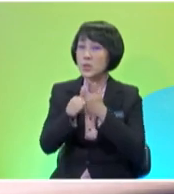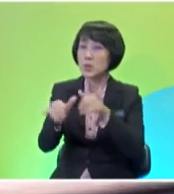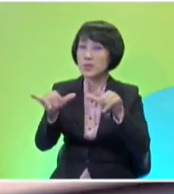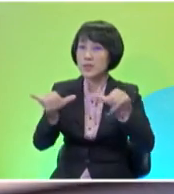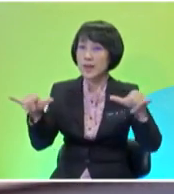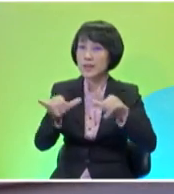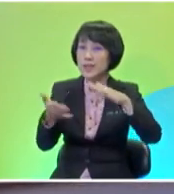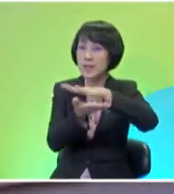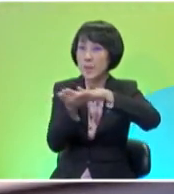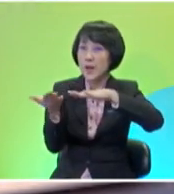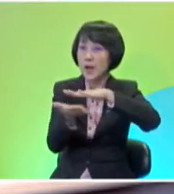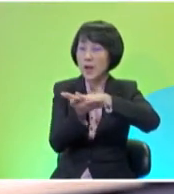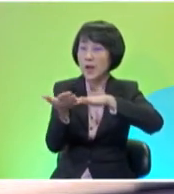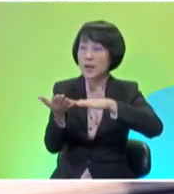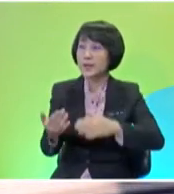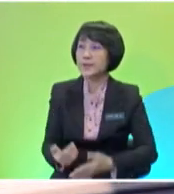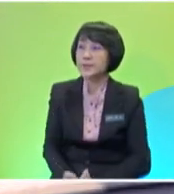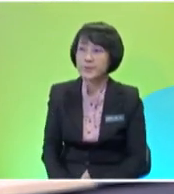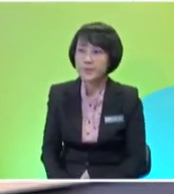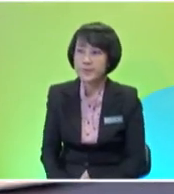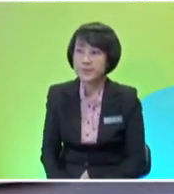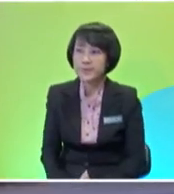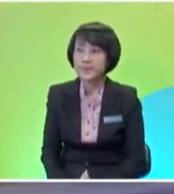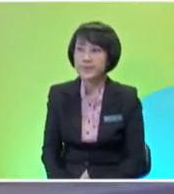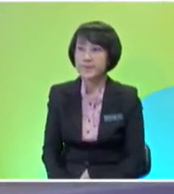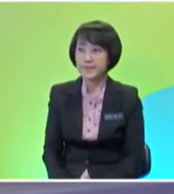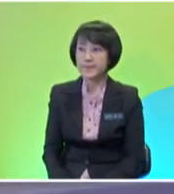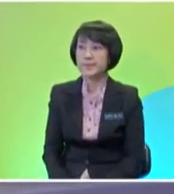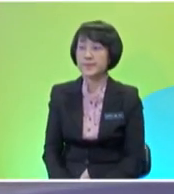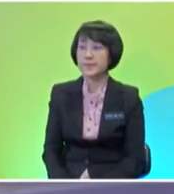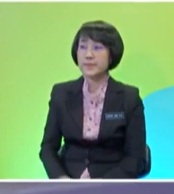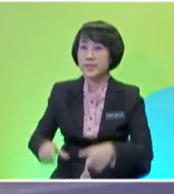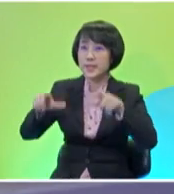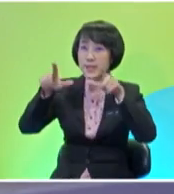Keluar pun. Okey. Okey, jadi kita lekatkan dia satu persatu.